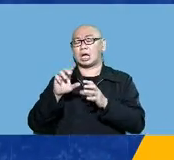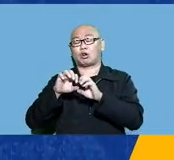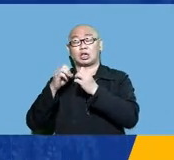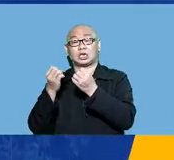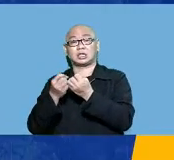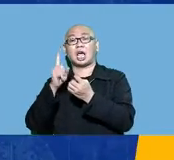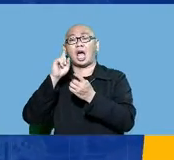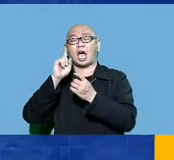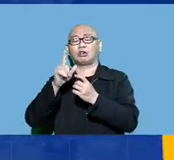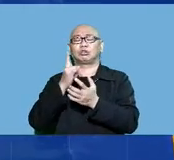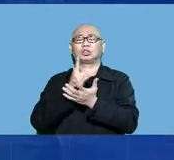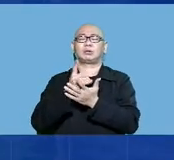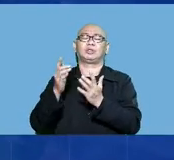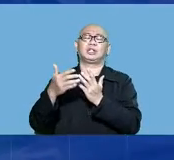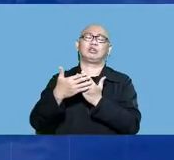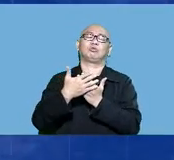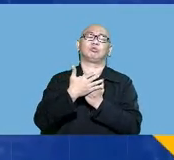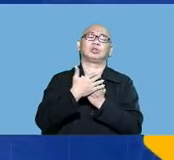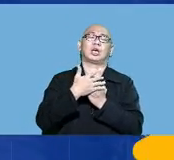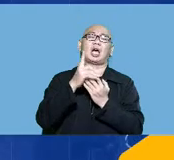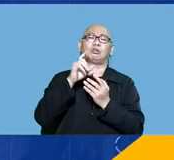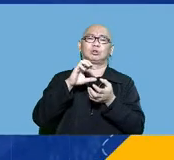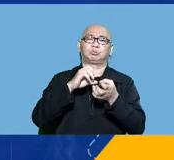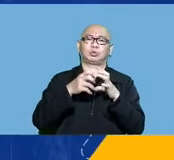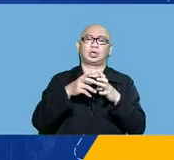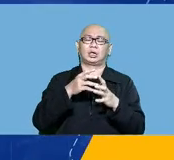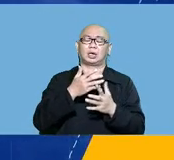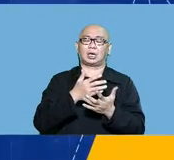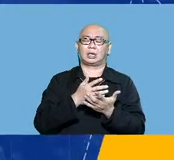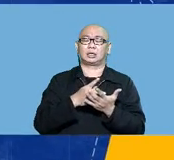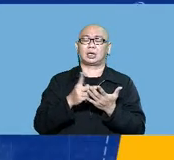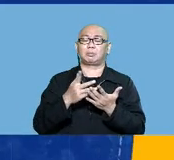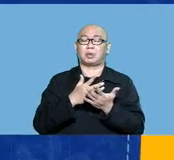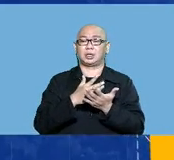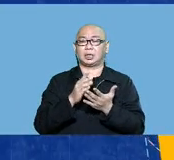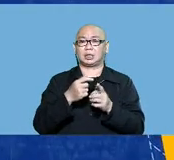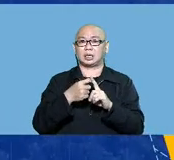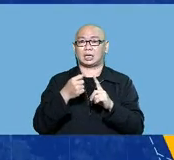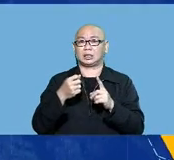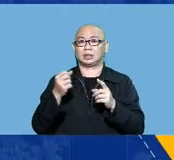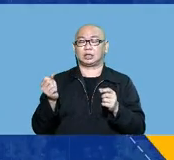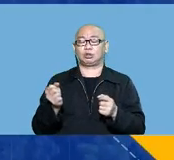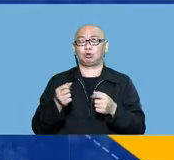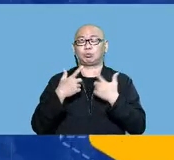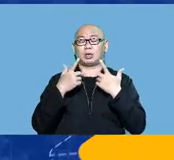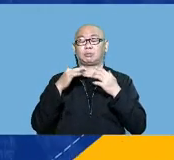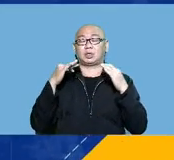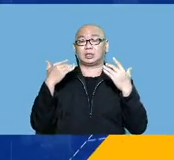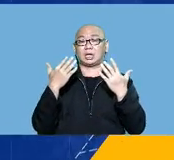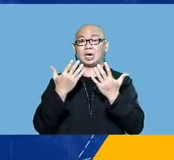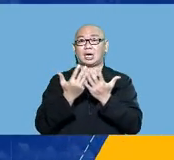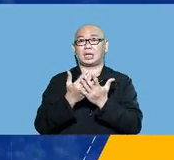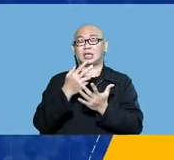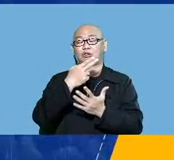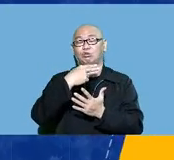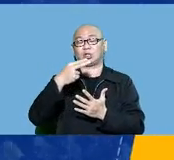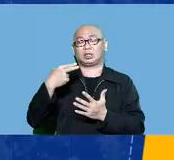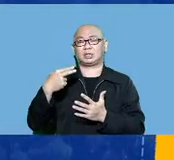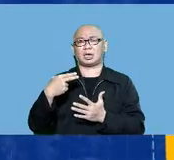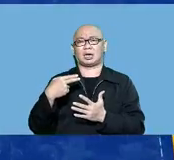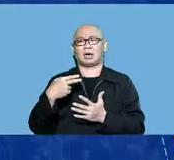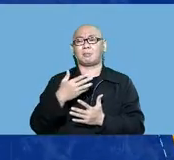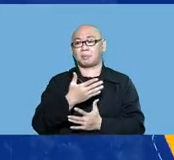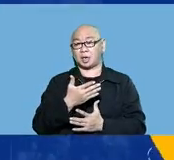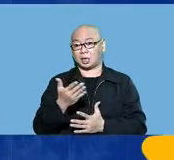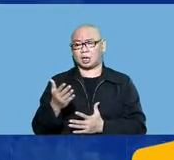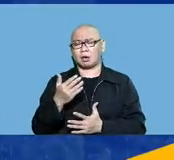dilindungi, harus diberdayakan, karena mereka bagian dari kehidupan masyarakat Indonesia.